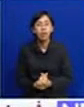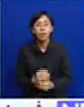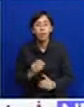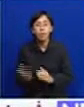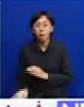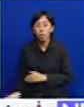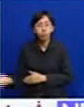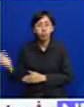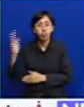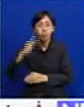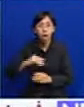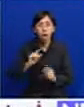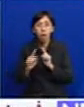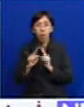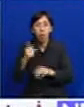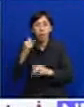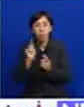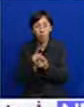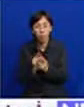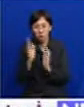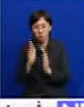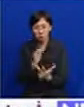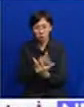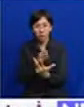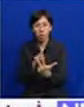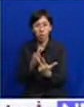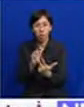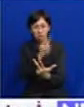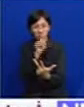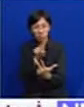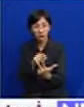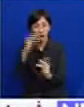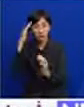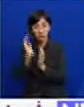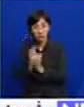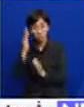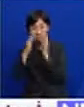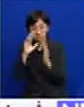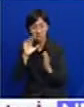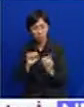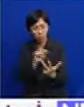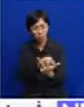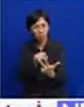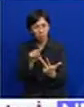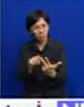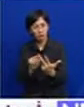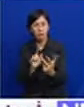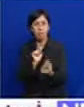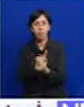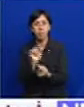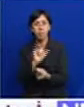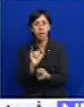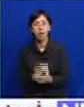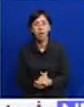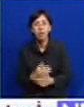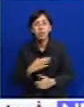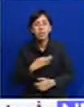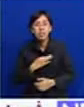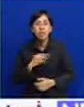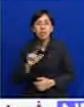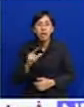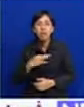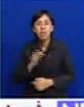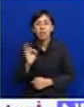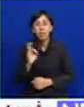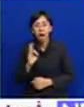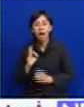ลอดทั้งวันยังไม่ได้พบกับตัวผู้ต้องสงสัยทั้ง3คนที่ถูกตำรวจมาเลเซียควบคุมตัวไว้ส่วนชายเสื้อเหลืองและชายเสื้อฟ้าก็เชื่อว่า